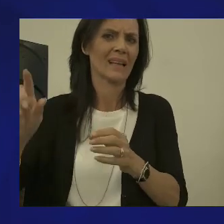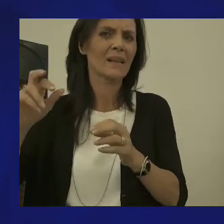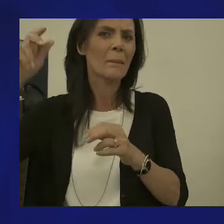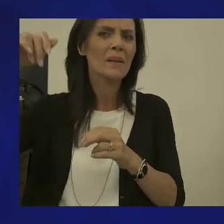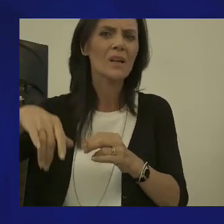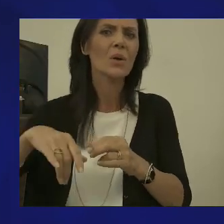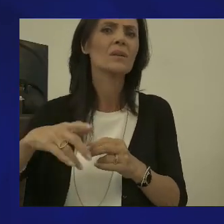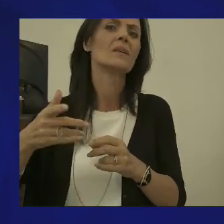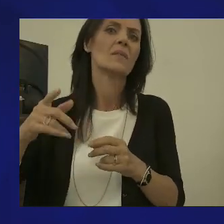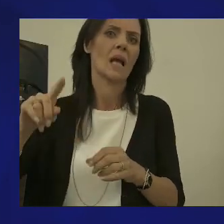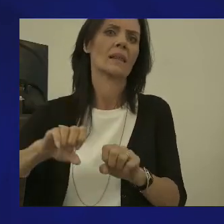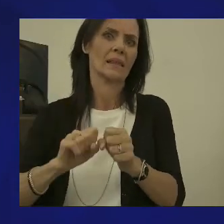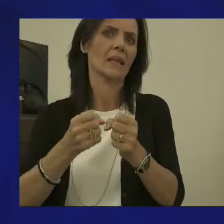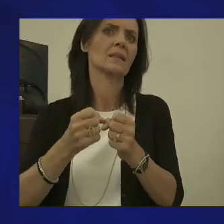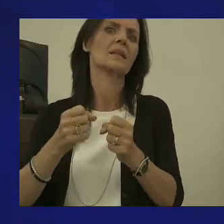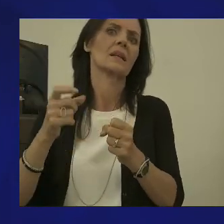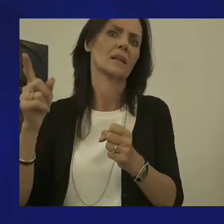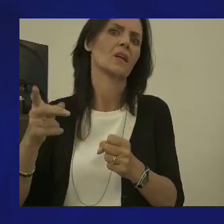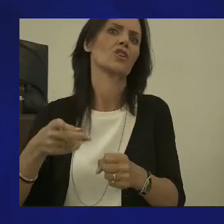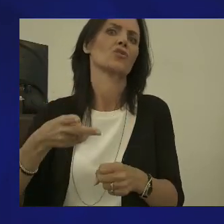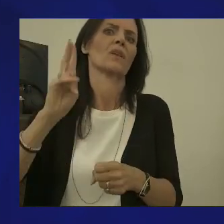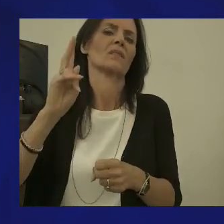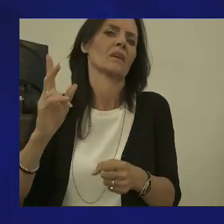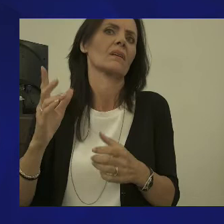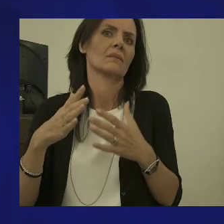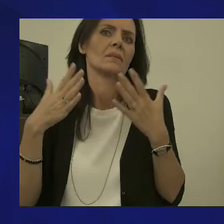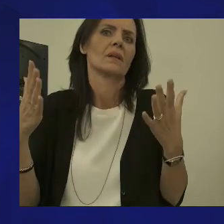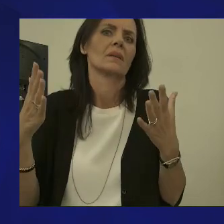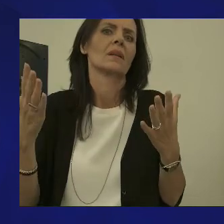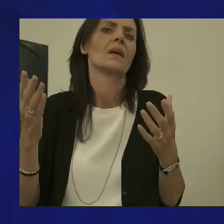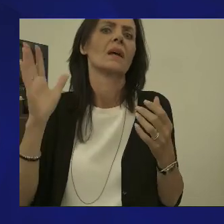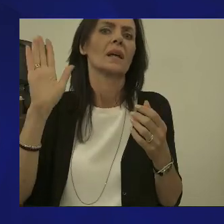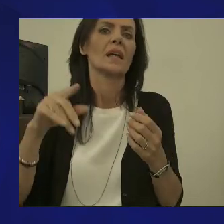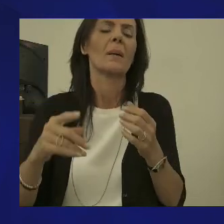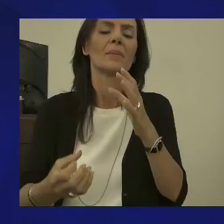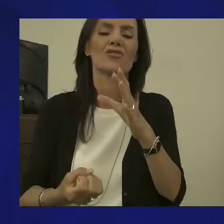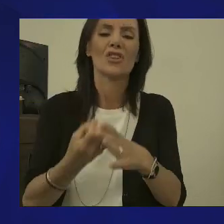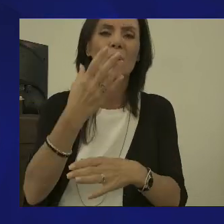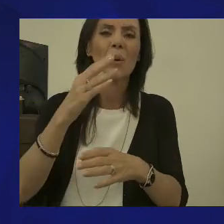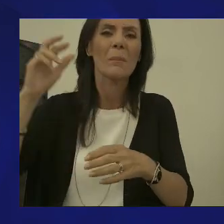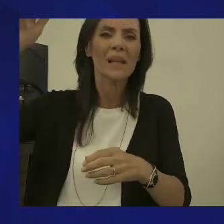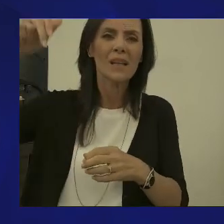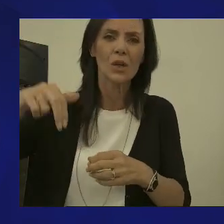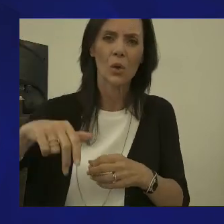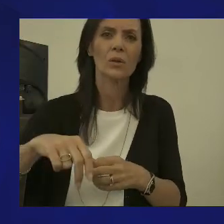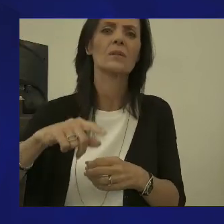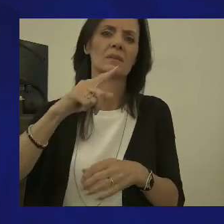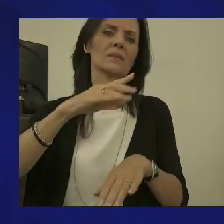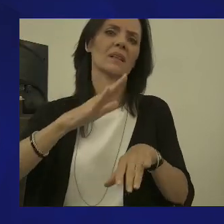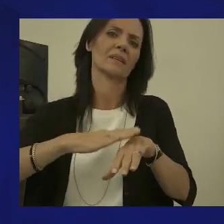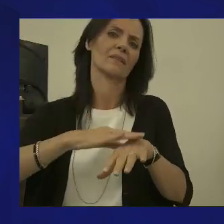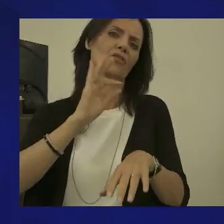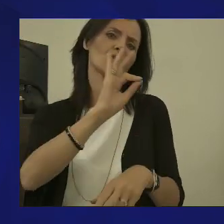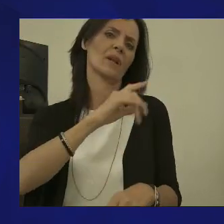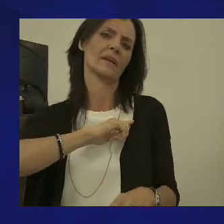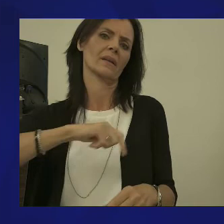שיגרם בדרך כלל הוא הרבה יותר גבוה מכל מה שעלול להיגרם גם בשיקום המדרגות, שממילא זה תפקיד